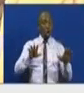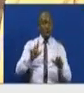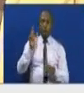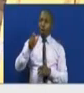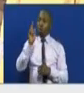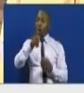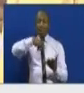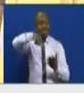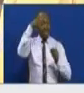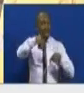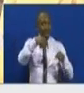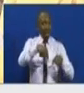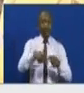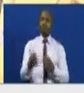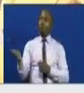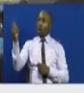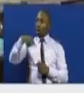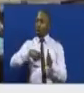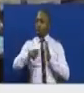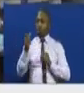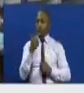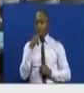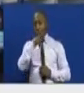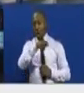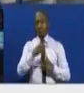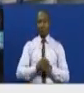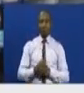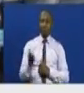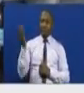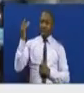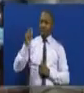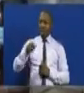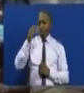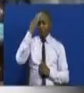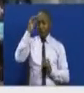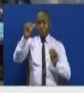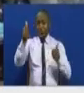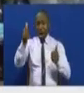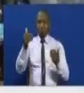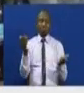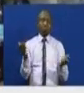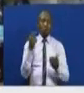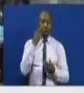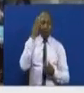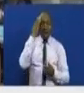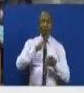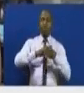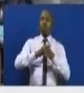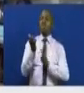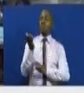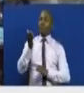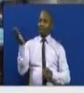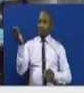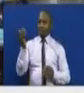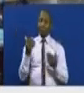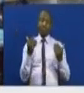na wanaokuja mjini wanakuja kununua vitu hivyo. Wali kwa sababu ilikuwa hazijafahamika kwa utaratibu huo, zilikuwa nafahamika kwa matumizi mengine.